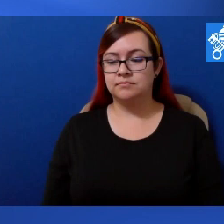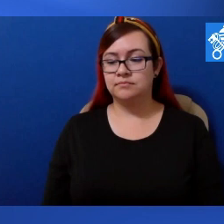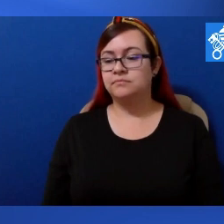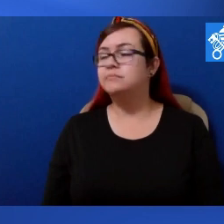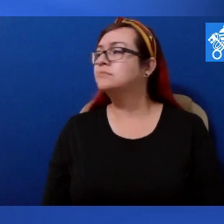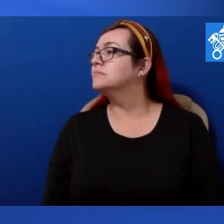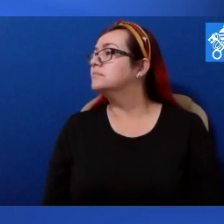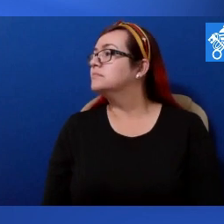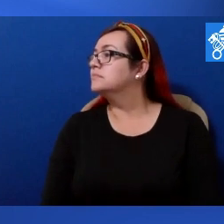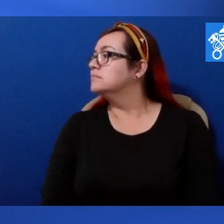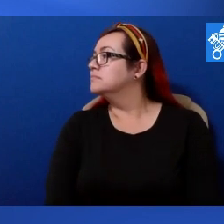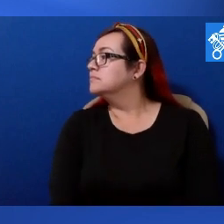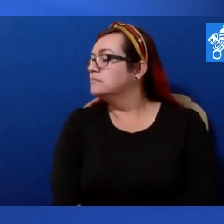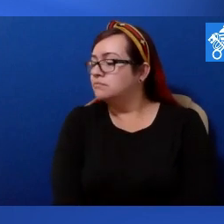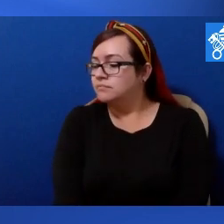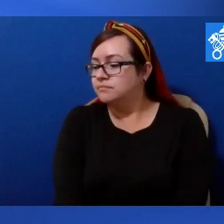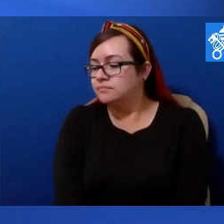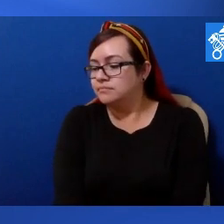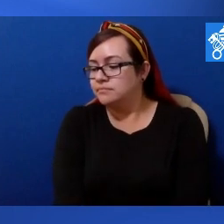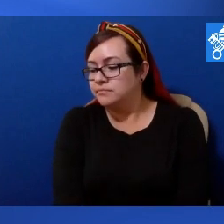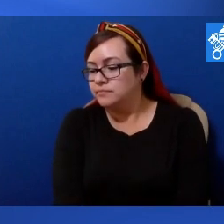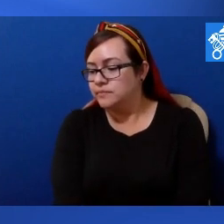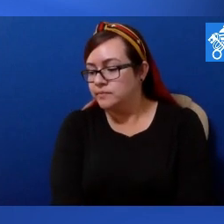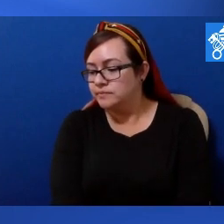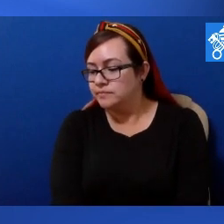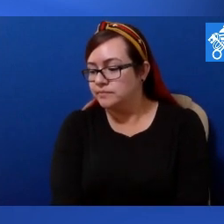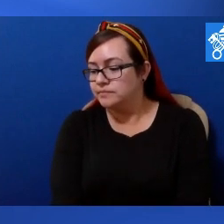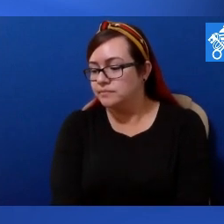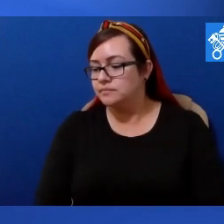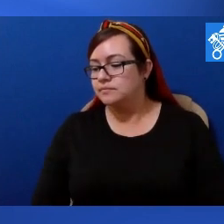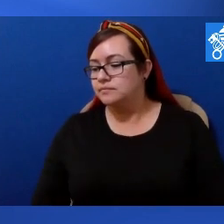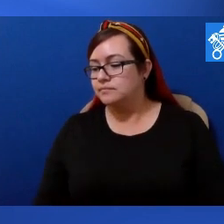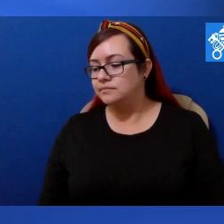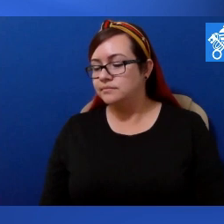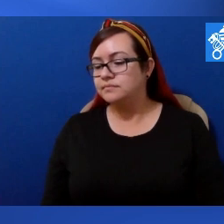na możliwe niebezpieczeństwo albo na zlekceważone dobro.